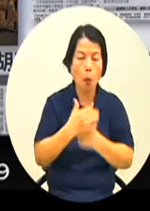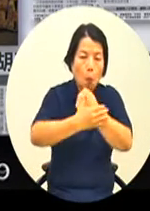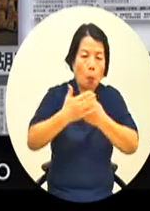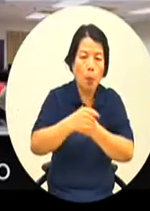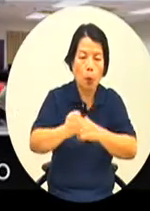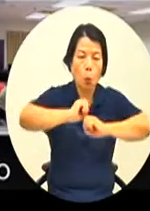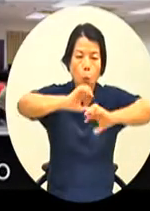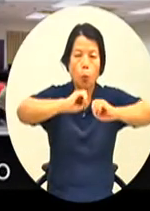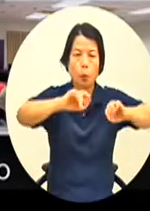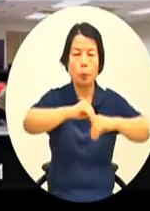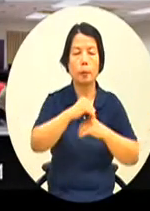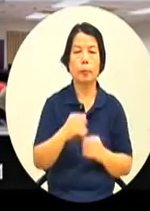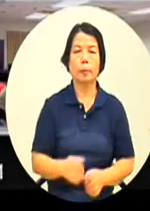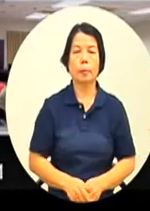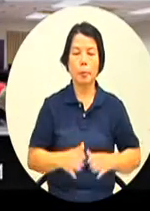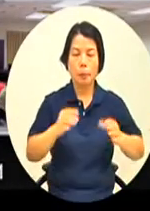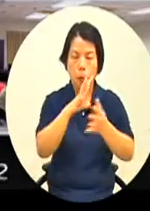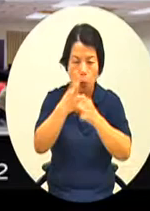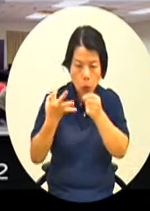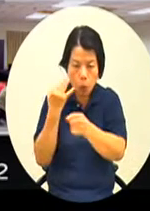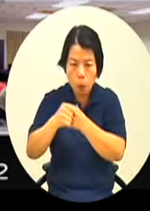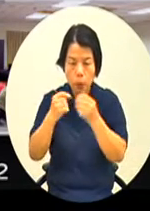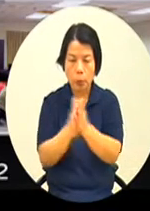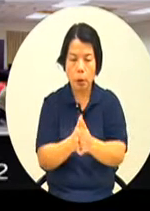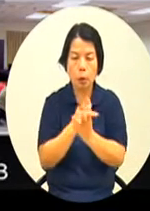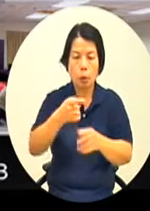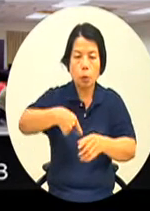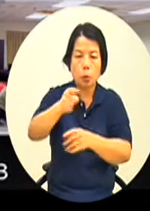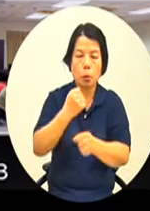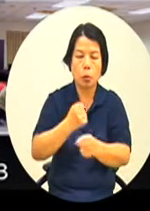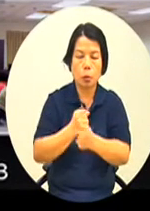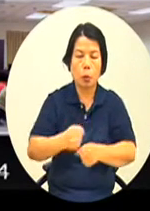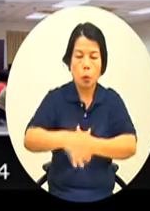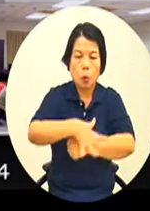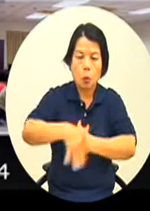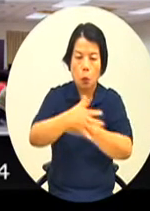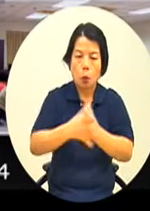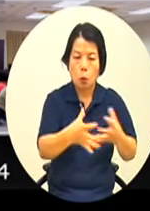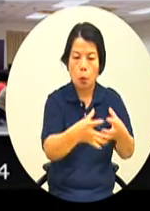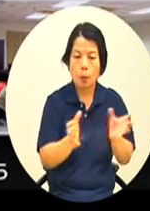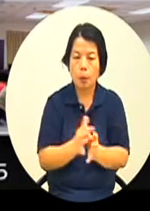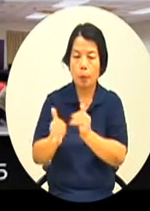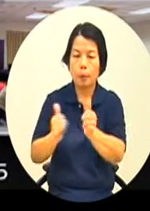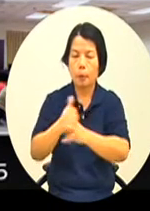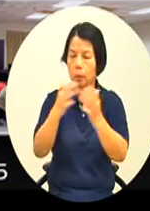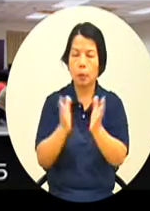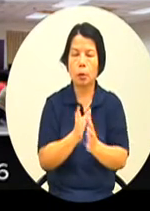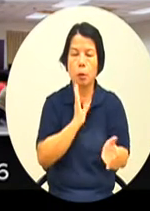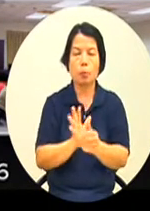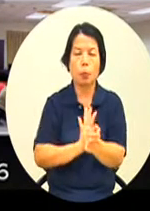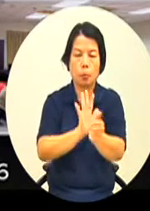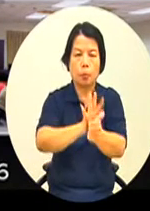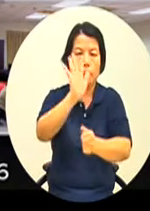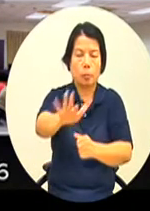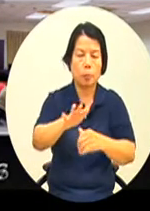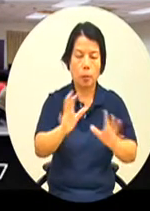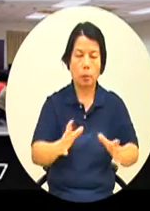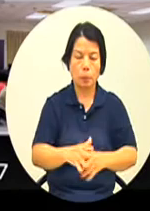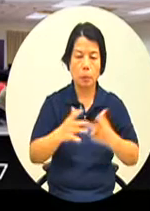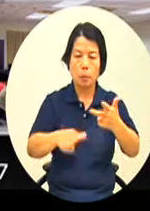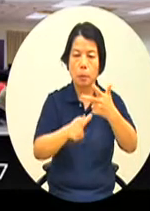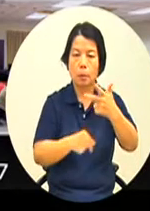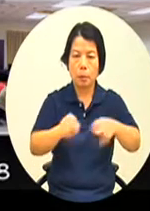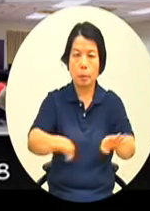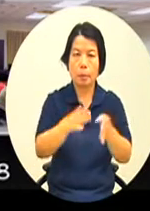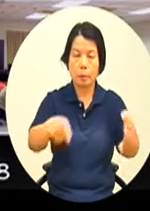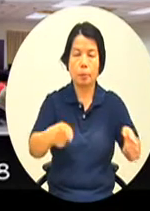导上面，我们除了这几年来一直都在进行的机关、学校、民间团体的宣导之外呢，我们从今年七月开始也透过